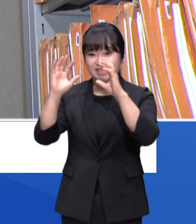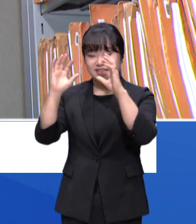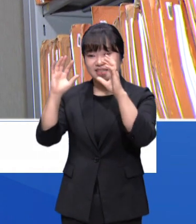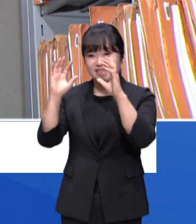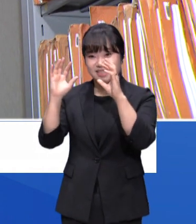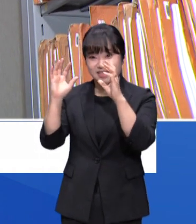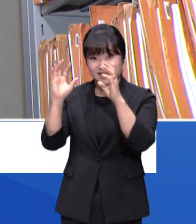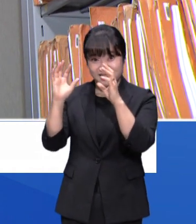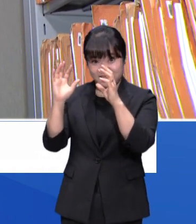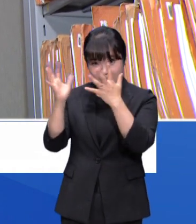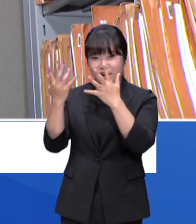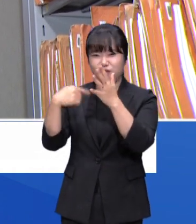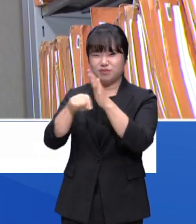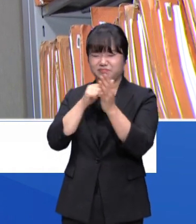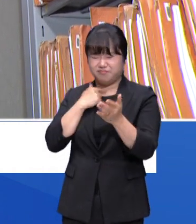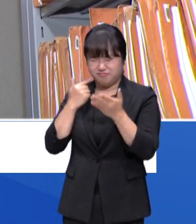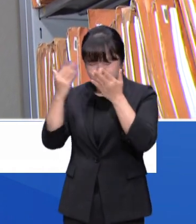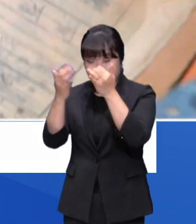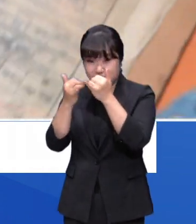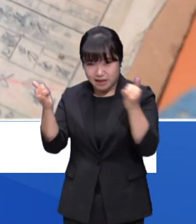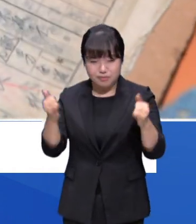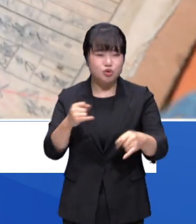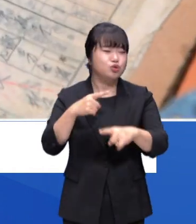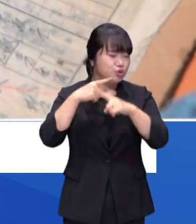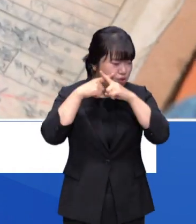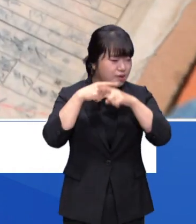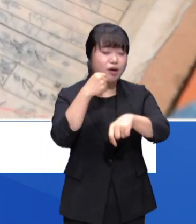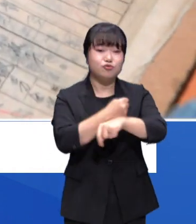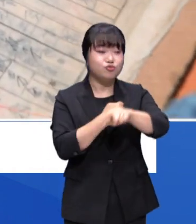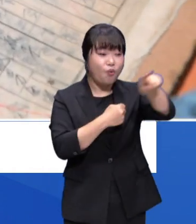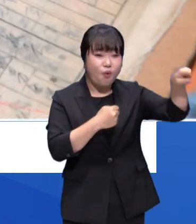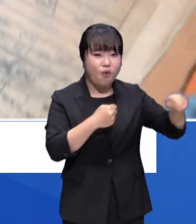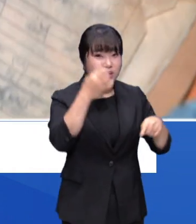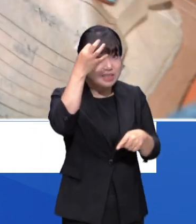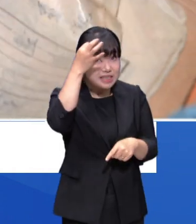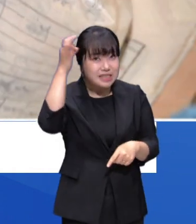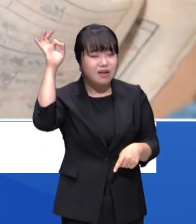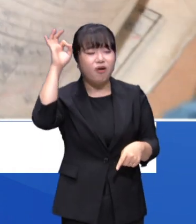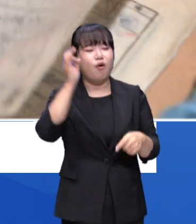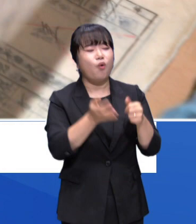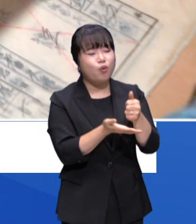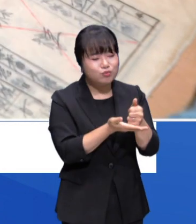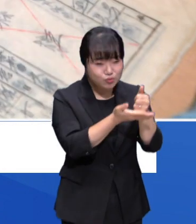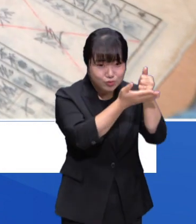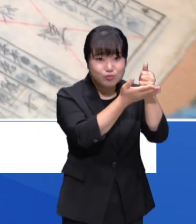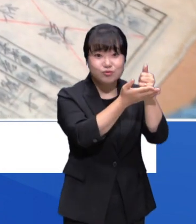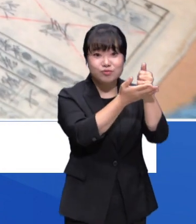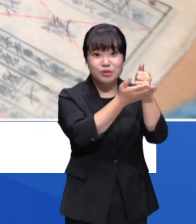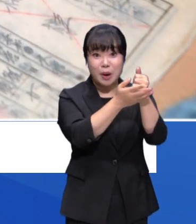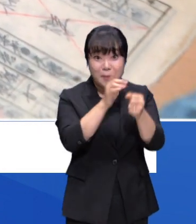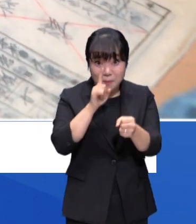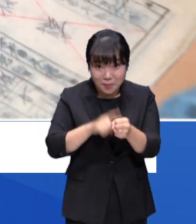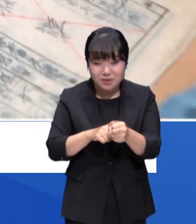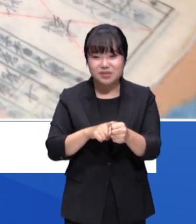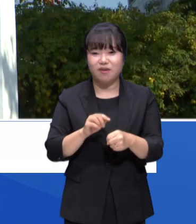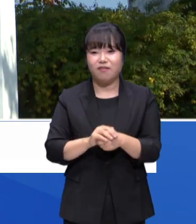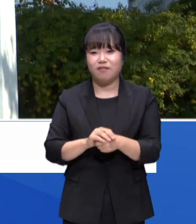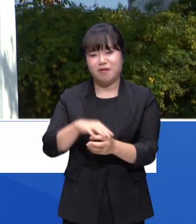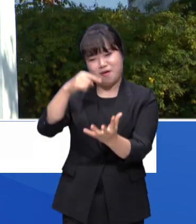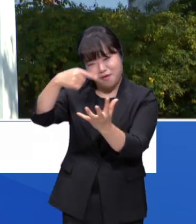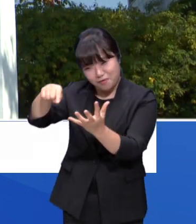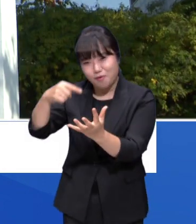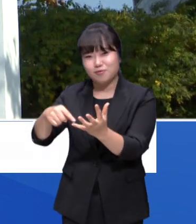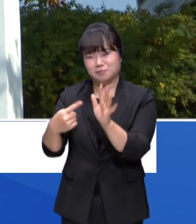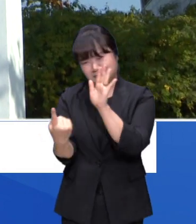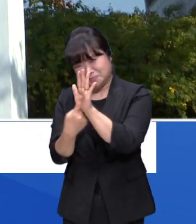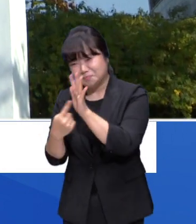그 희생을 기억하고 존중해 주는데 저희들이 좀 그렇게 꼭 만들었으면